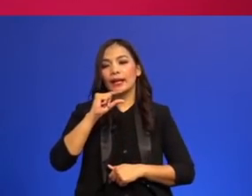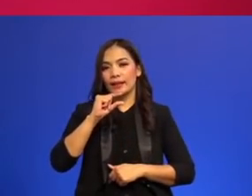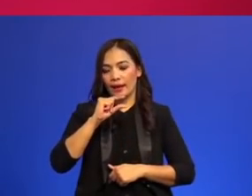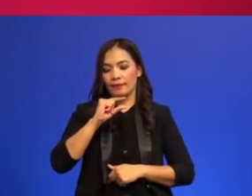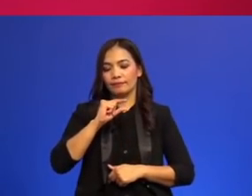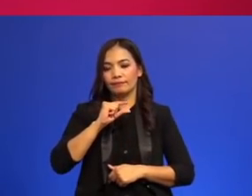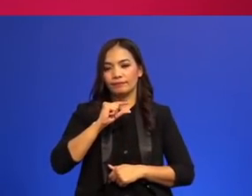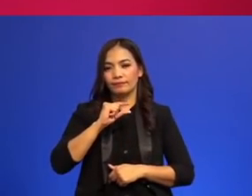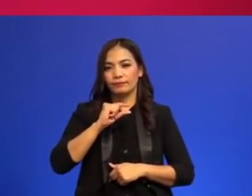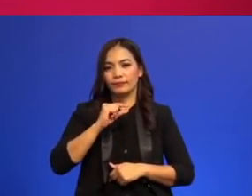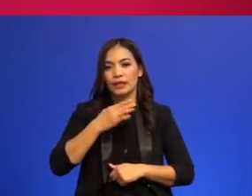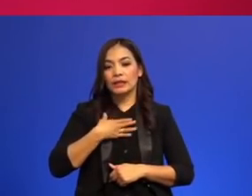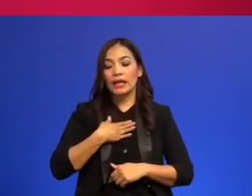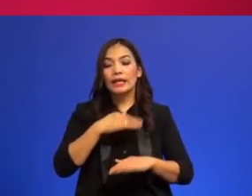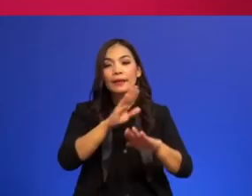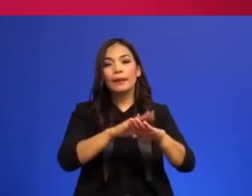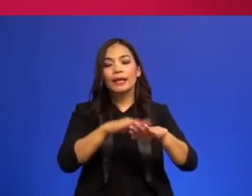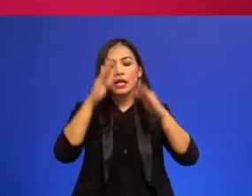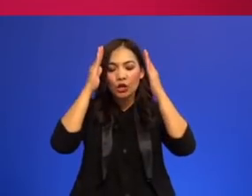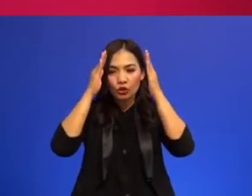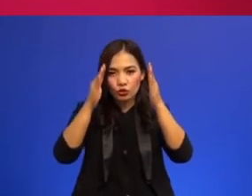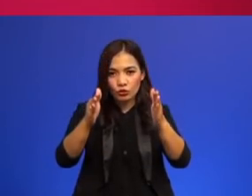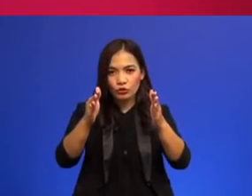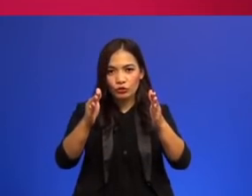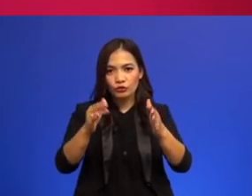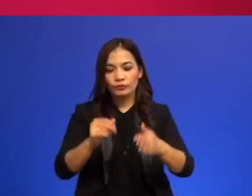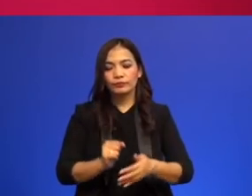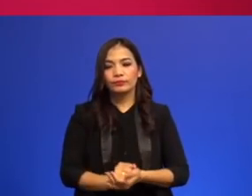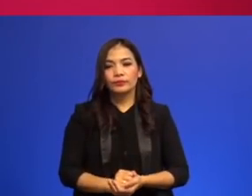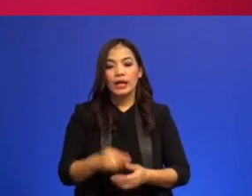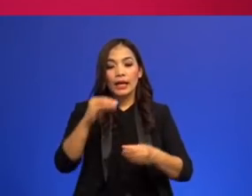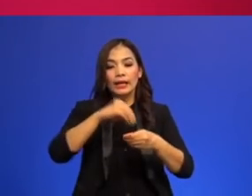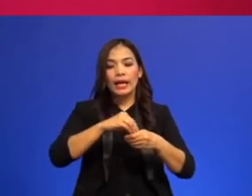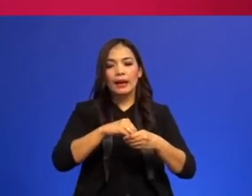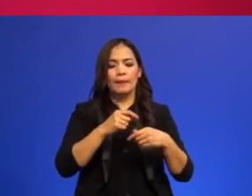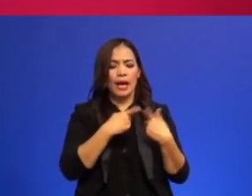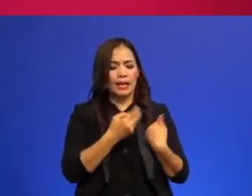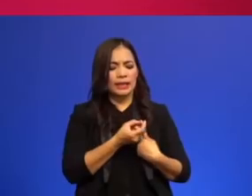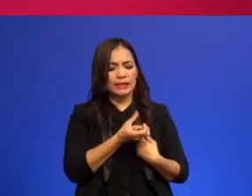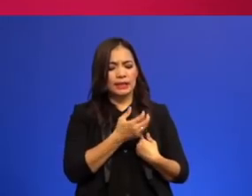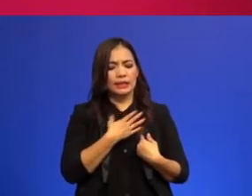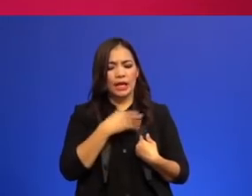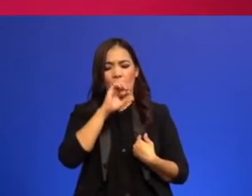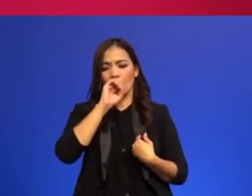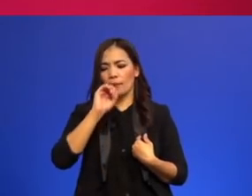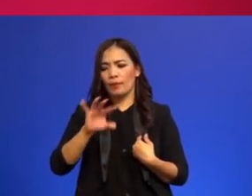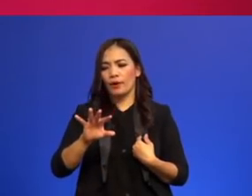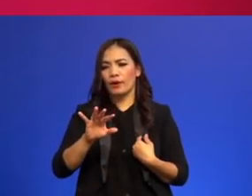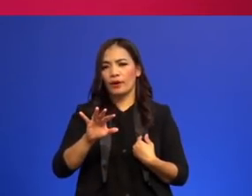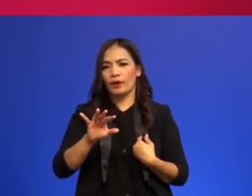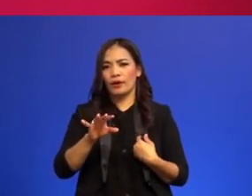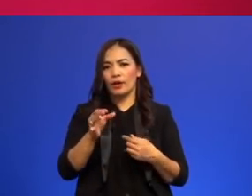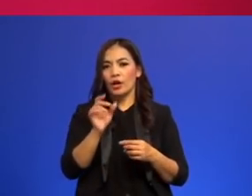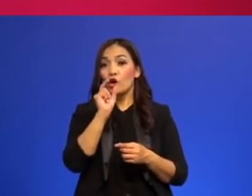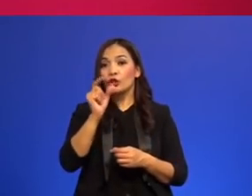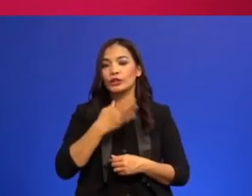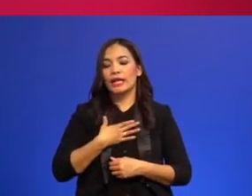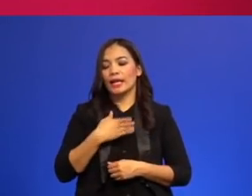Ibu, dan memang saya dipanggil khusus ya. Jadi dalam hati saya berkata gini, Pak, ini kayaknya gak berlaku bagi